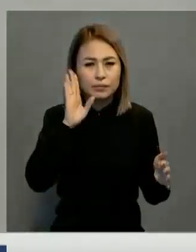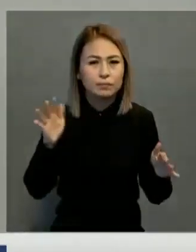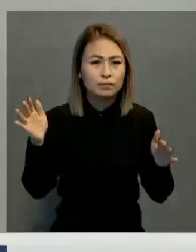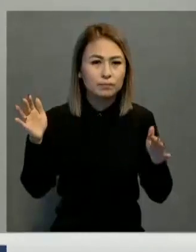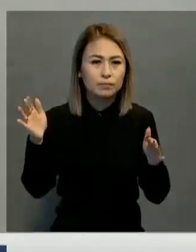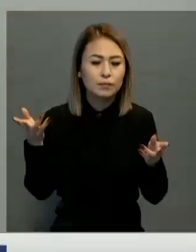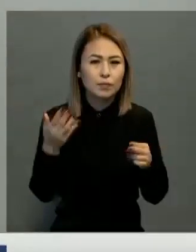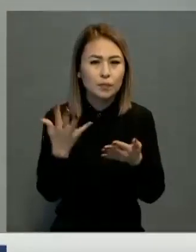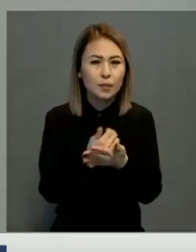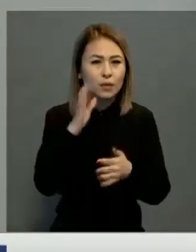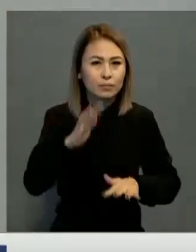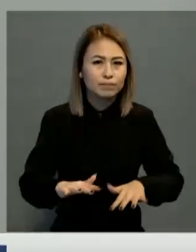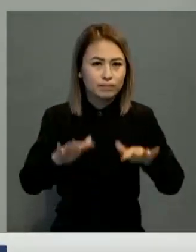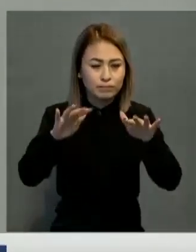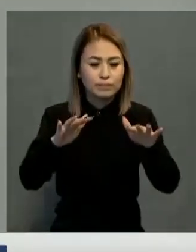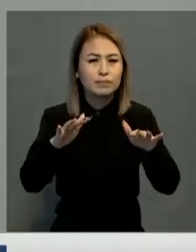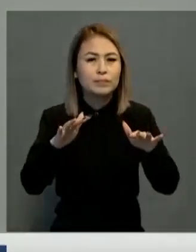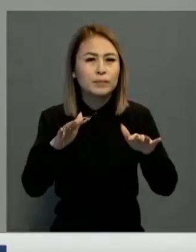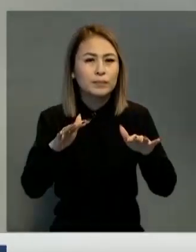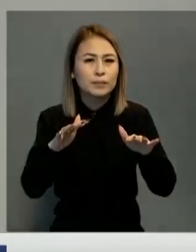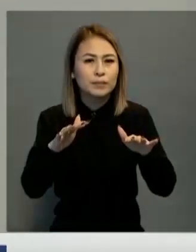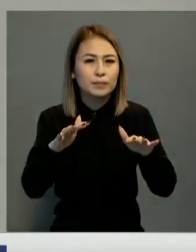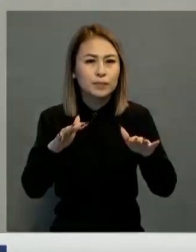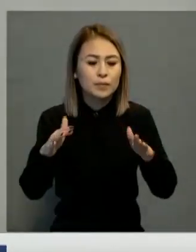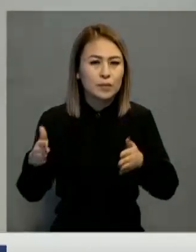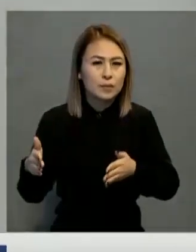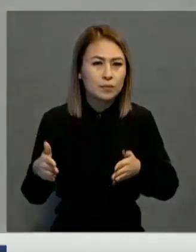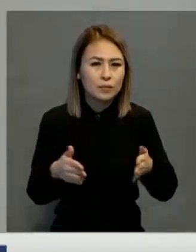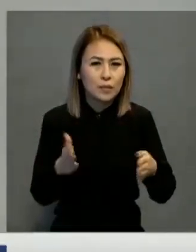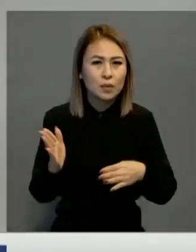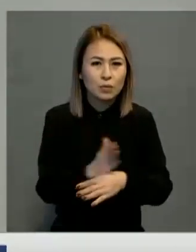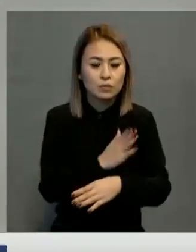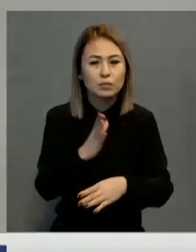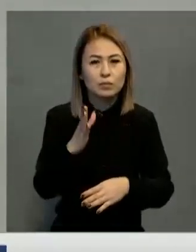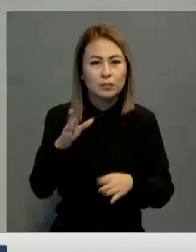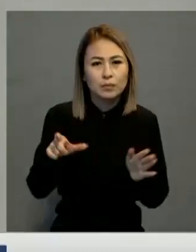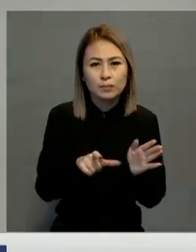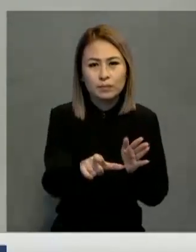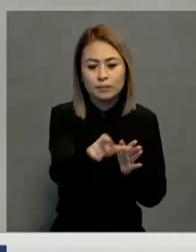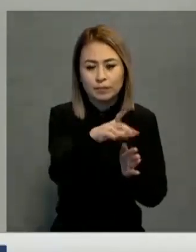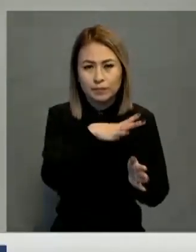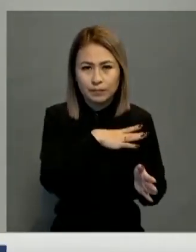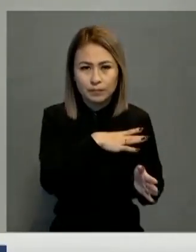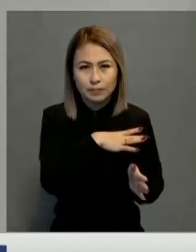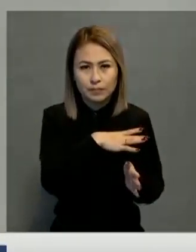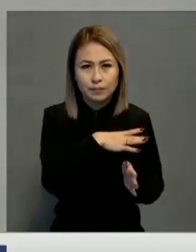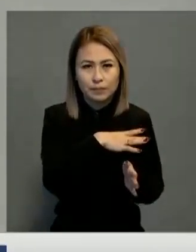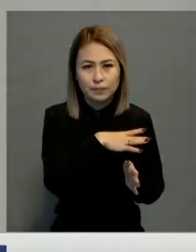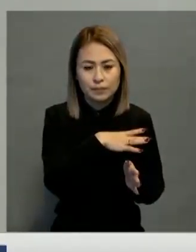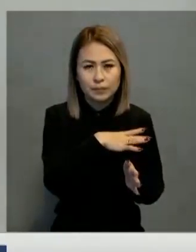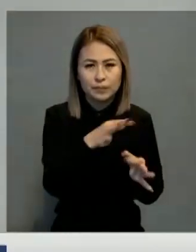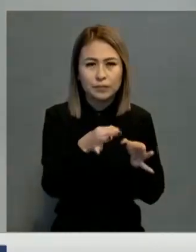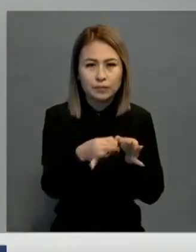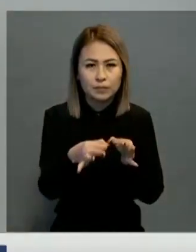түскен. Толығымен сол су сосын сол ашқан жермен өтіп шықты. Енді деген басына қызметкерлерді, елді